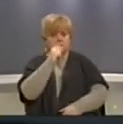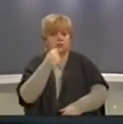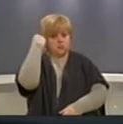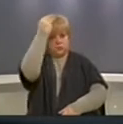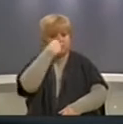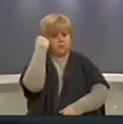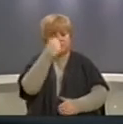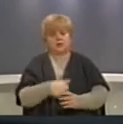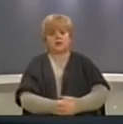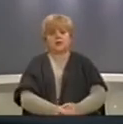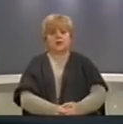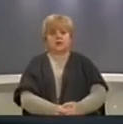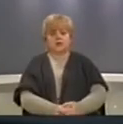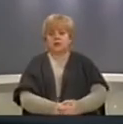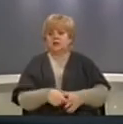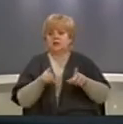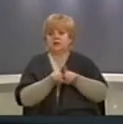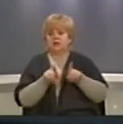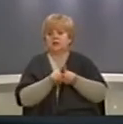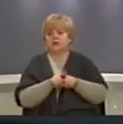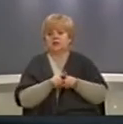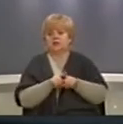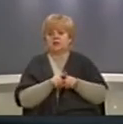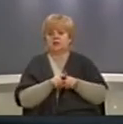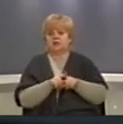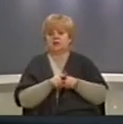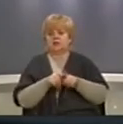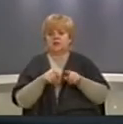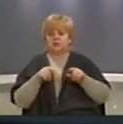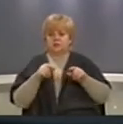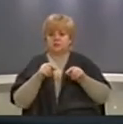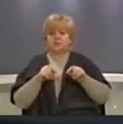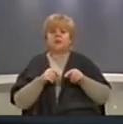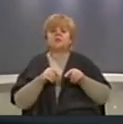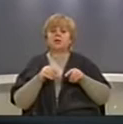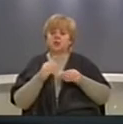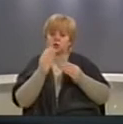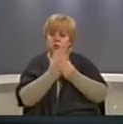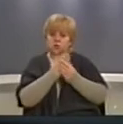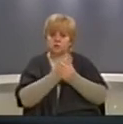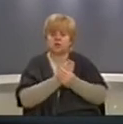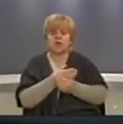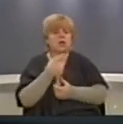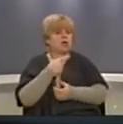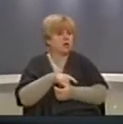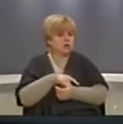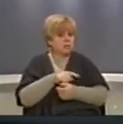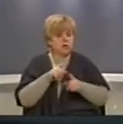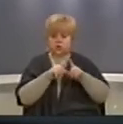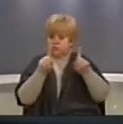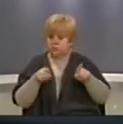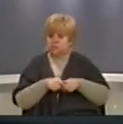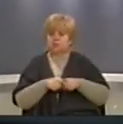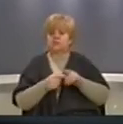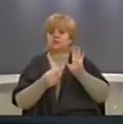Kosovës. Gjithashtu, parashihen edhe procedurat ankimore lidhur me vendimet me rastin e konstatimit real të